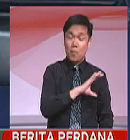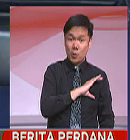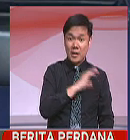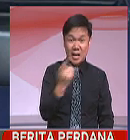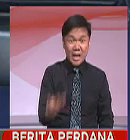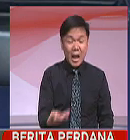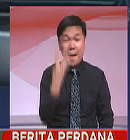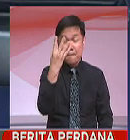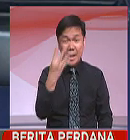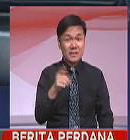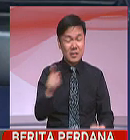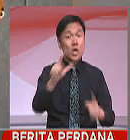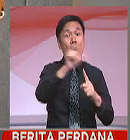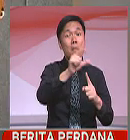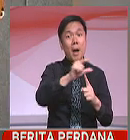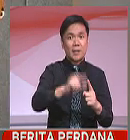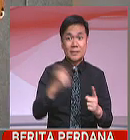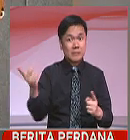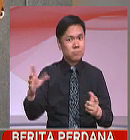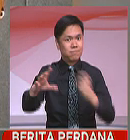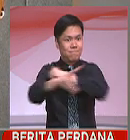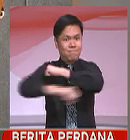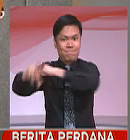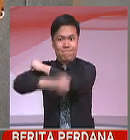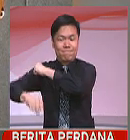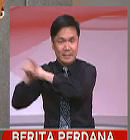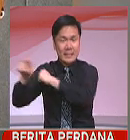menyelesaikan empat kes samun di daerah Gombak dan di Kuala Lumpur.